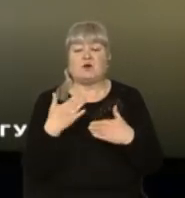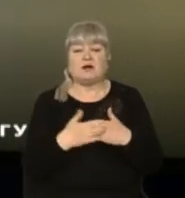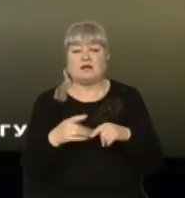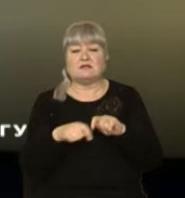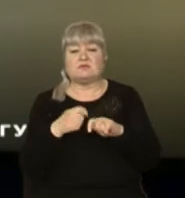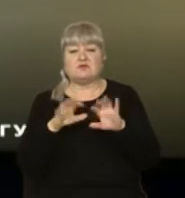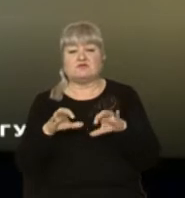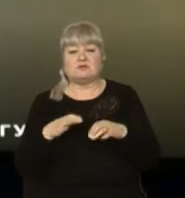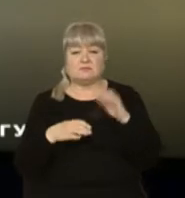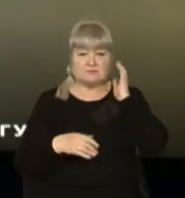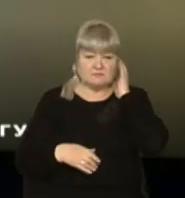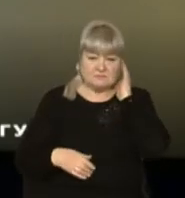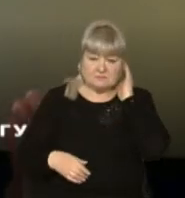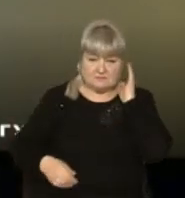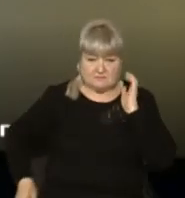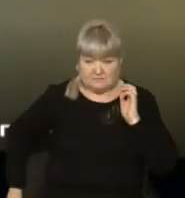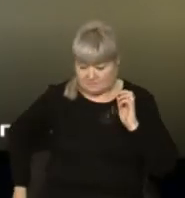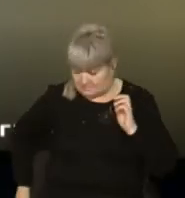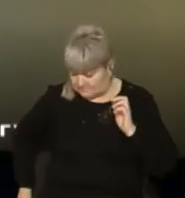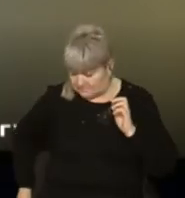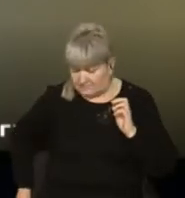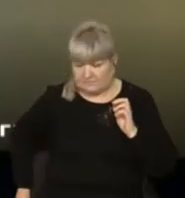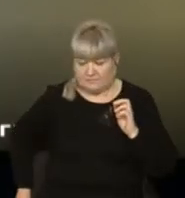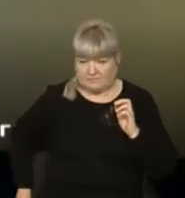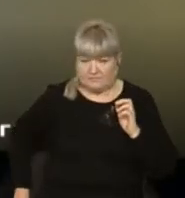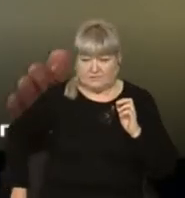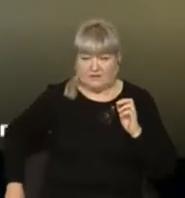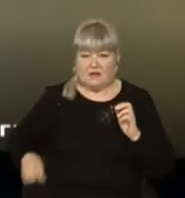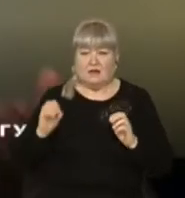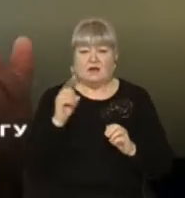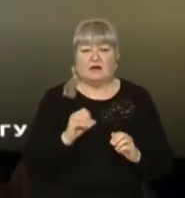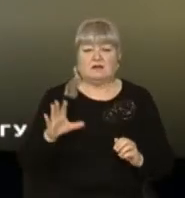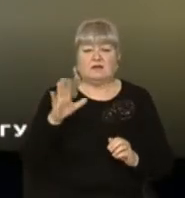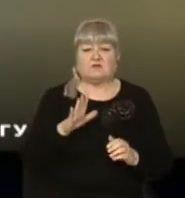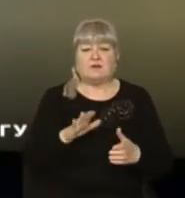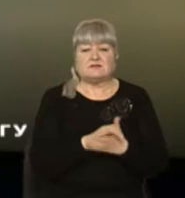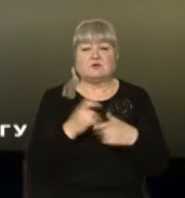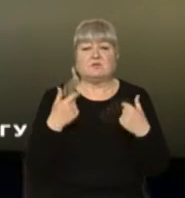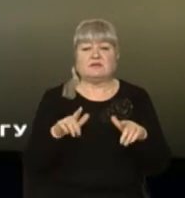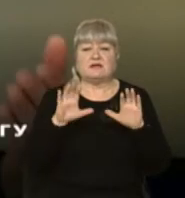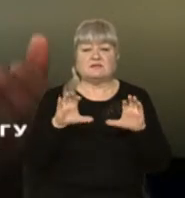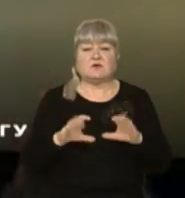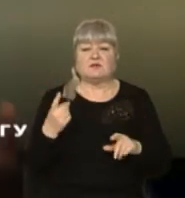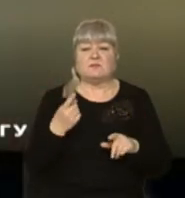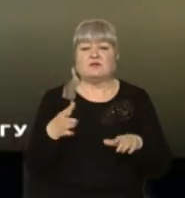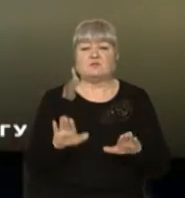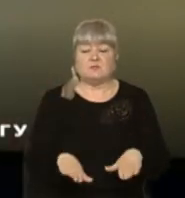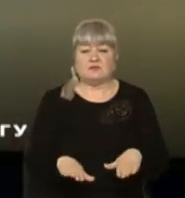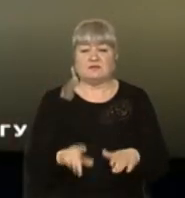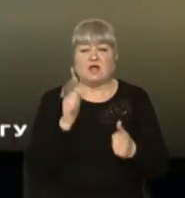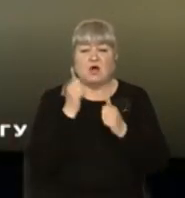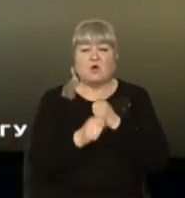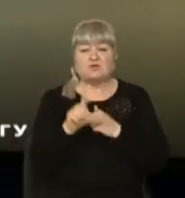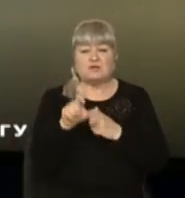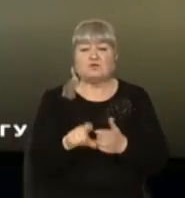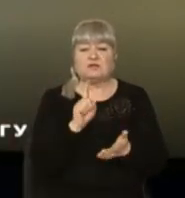бути. Це має бути диктатура права, як в Європейському Союзі, де закон стоїть на першому місці. Кожна людина повинна відповідати